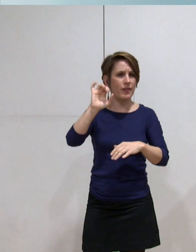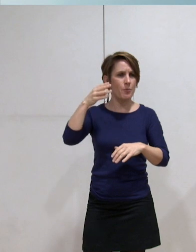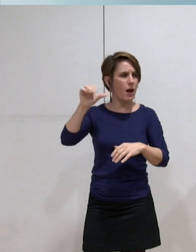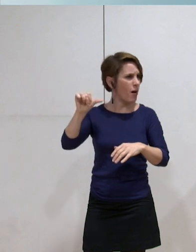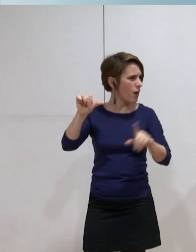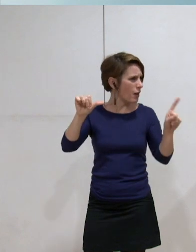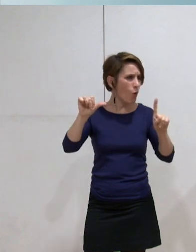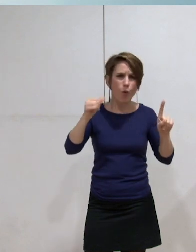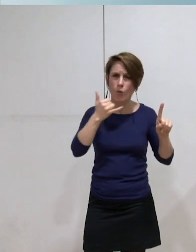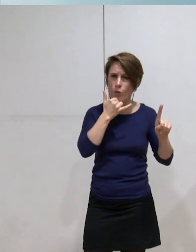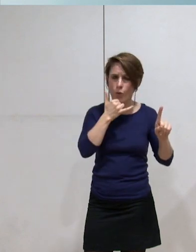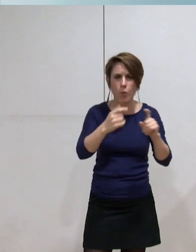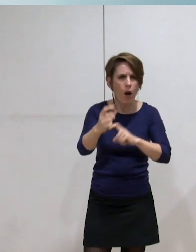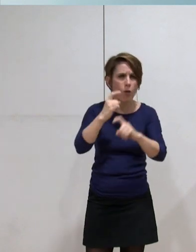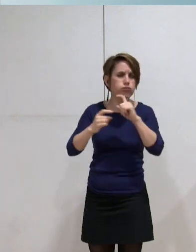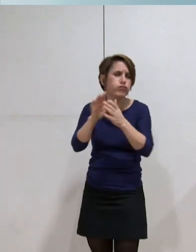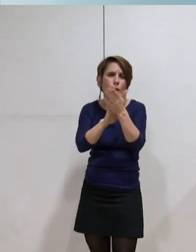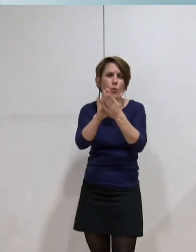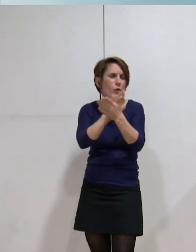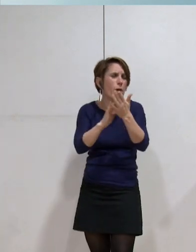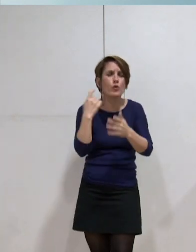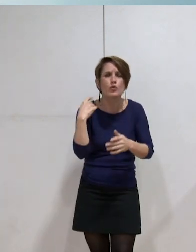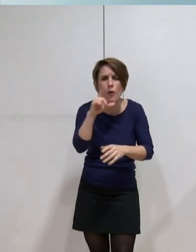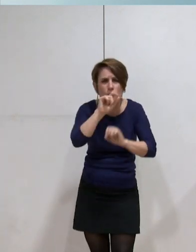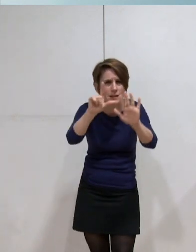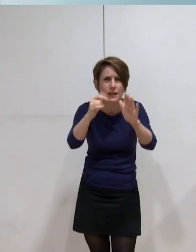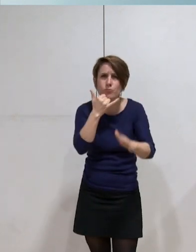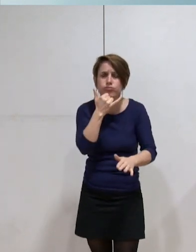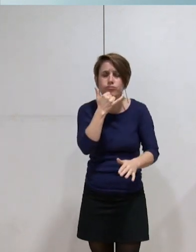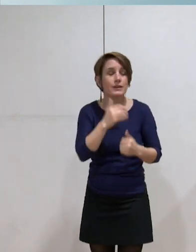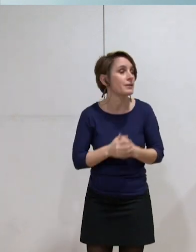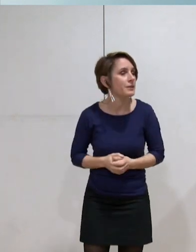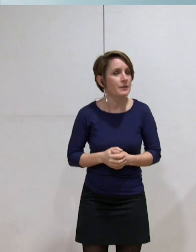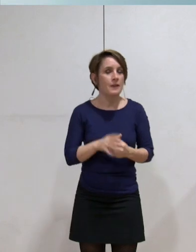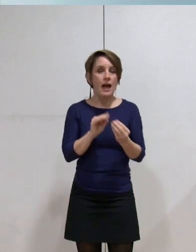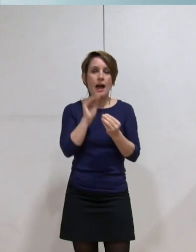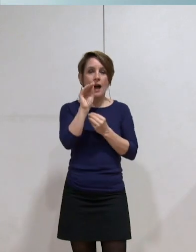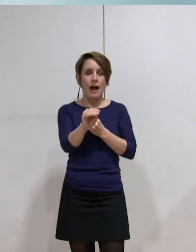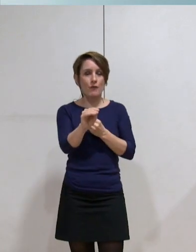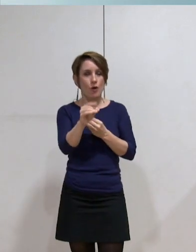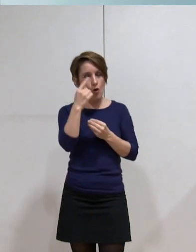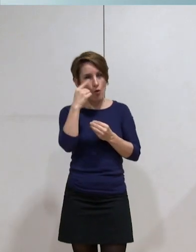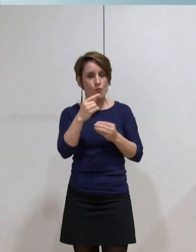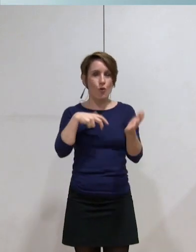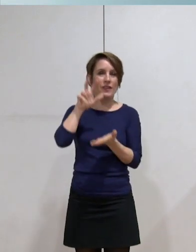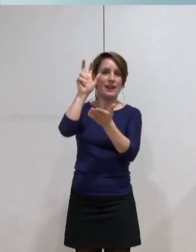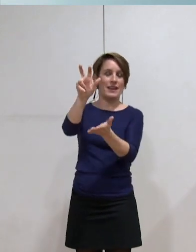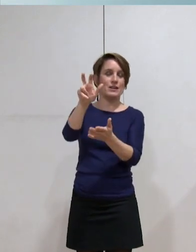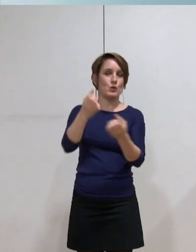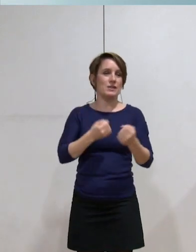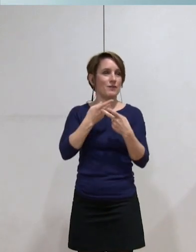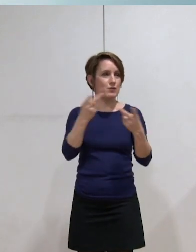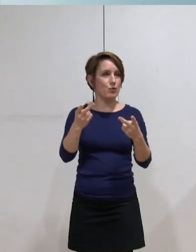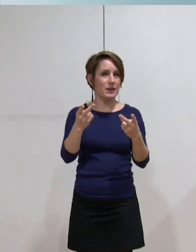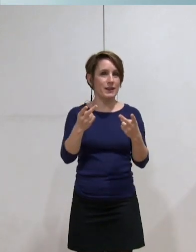raté euh non la 27 excusez-moi en plus là c'est l'avenant de prolongation de la délégation de service public alpexo